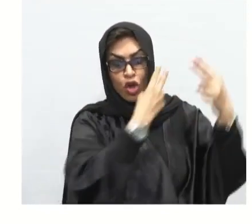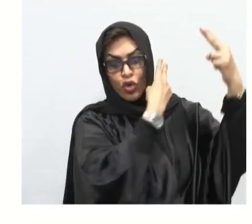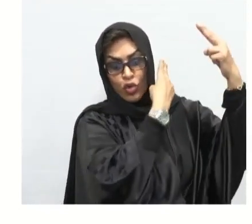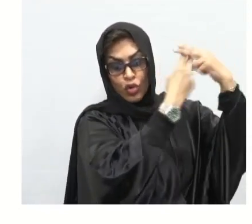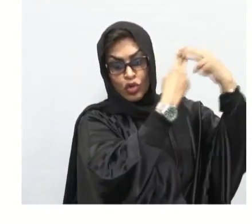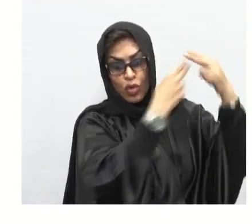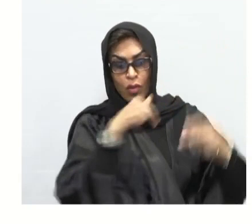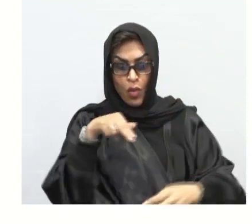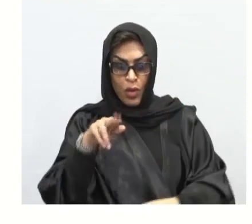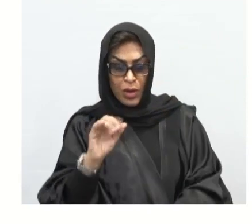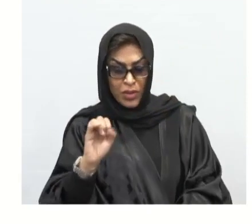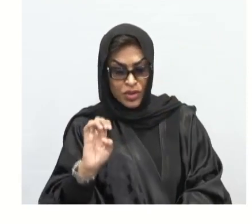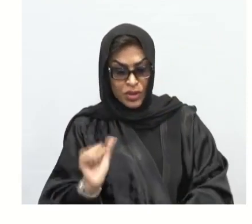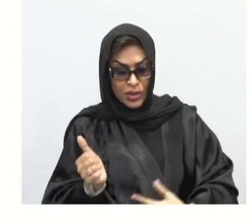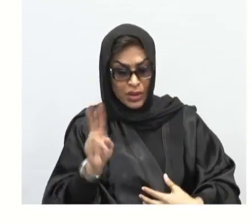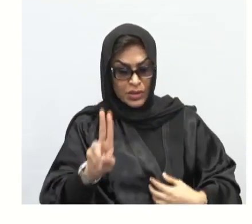النجوم والمجرات